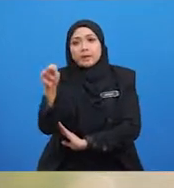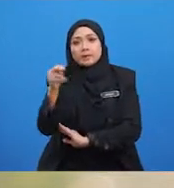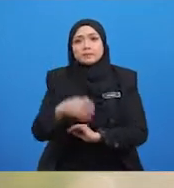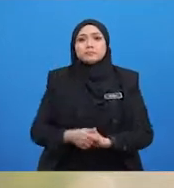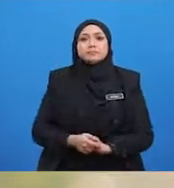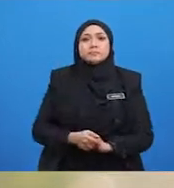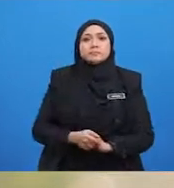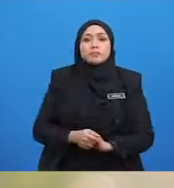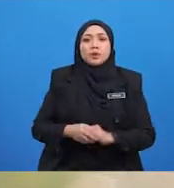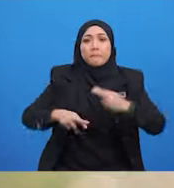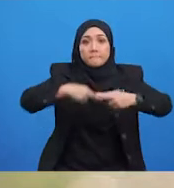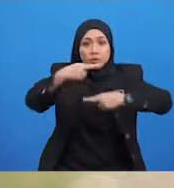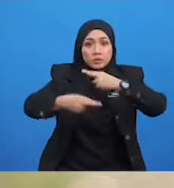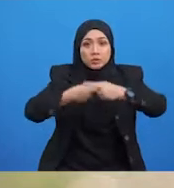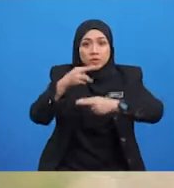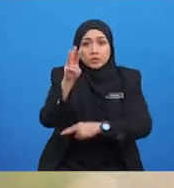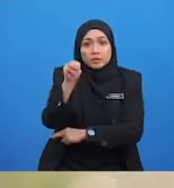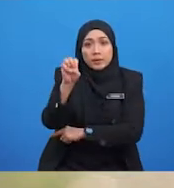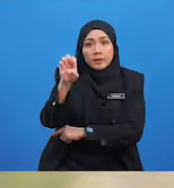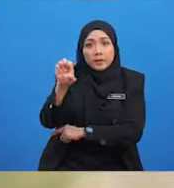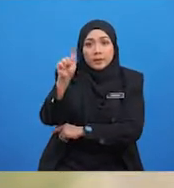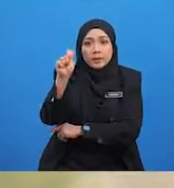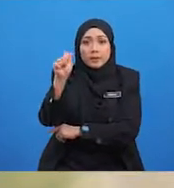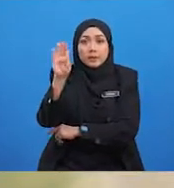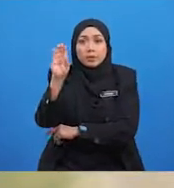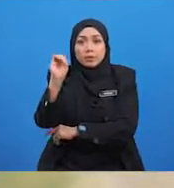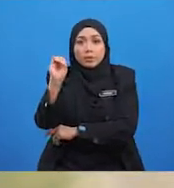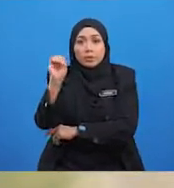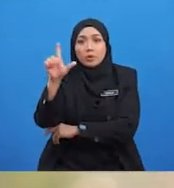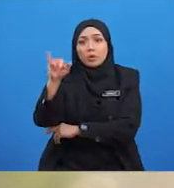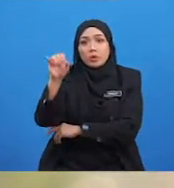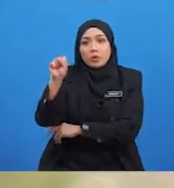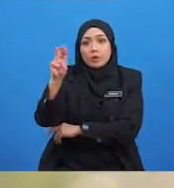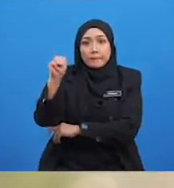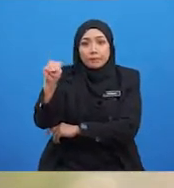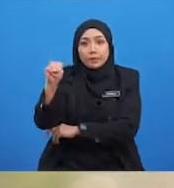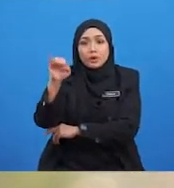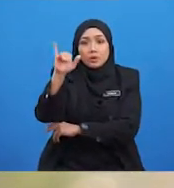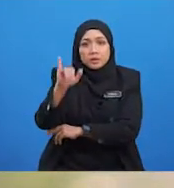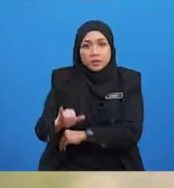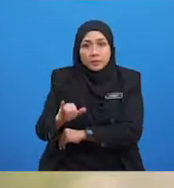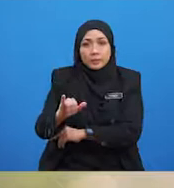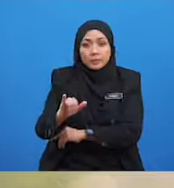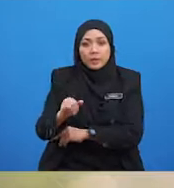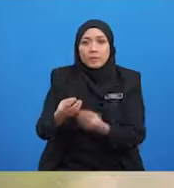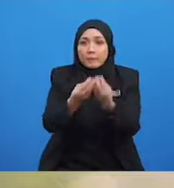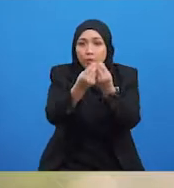penguraian karbohidrat, lemak dan protein juga akan menghasilkan air.